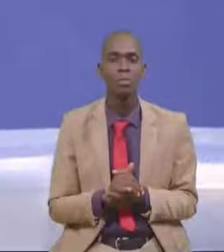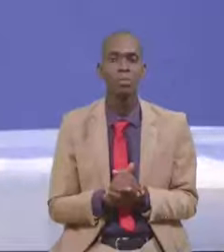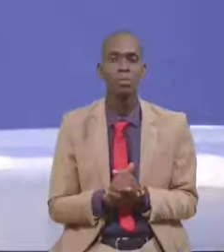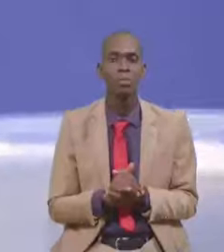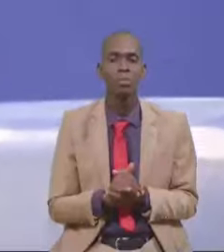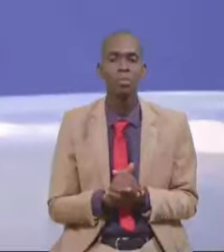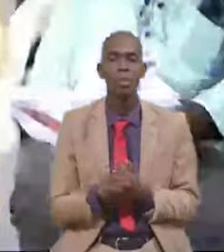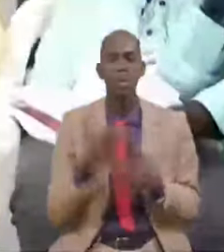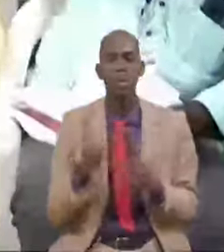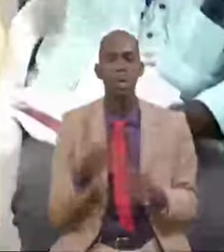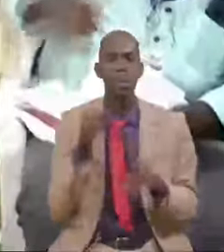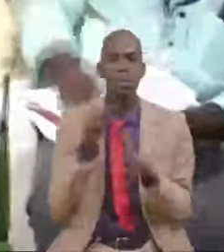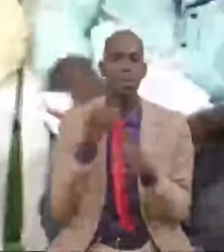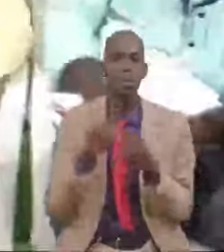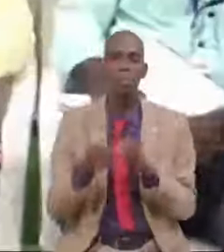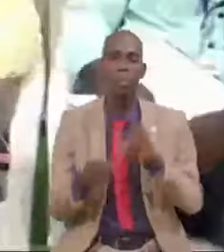Troisième point maintenant.